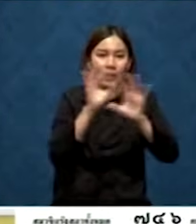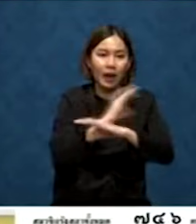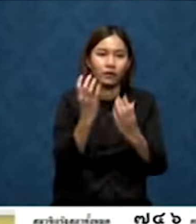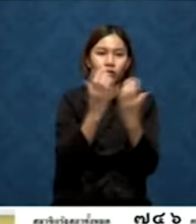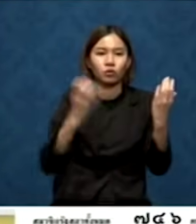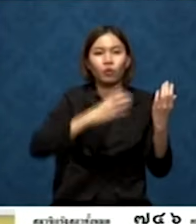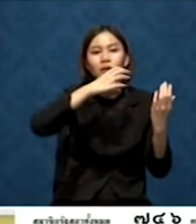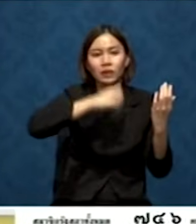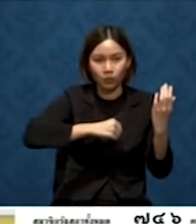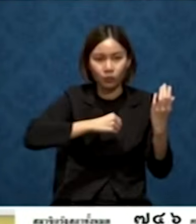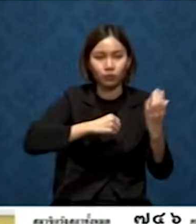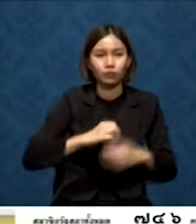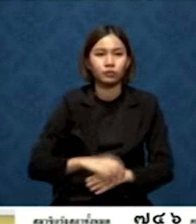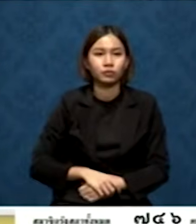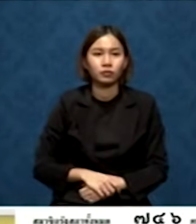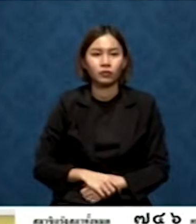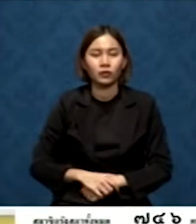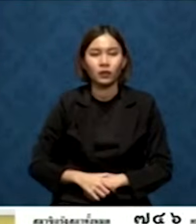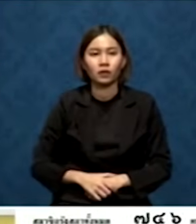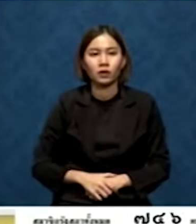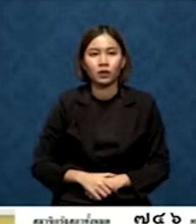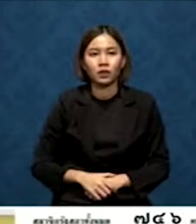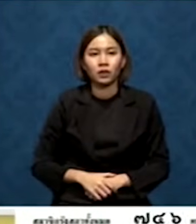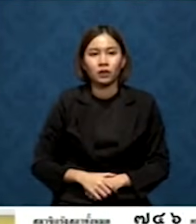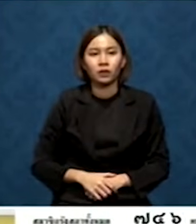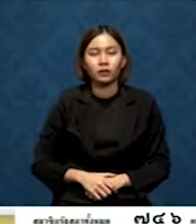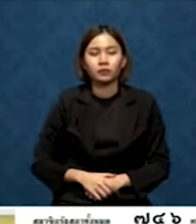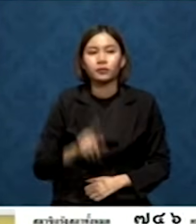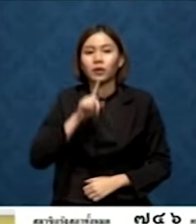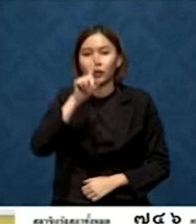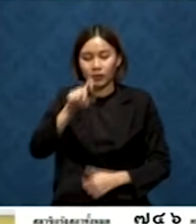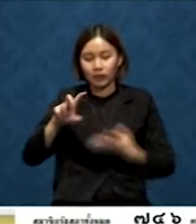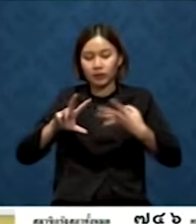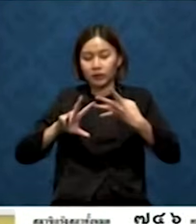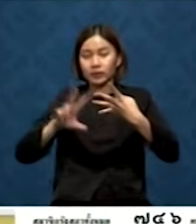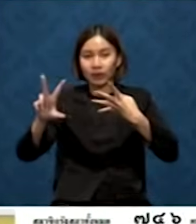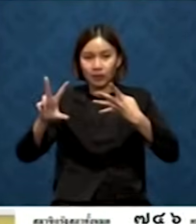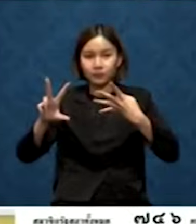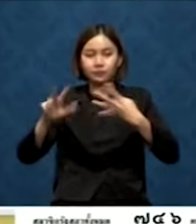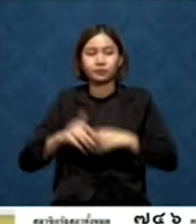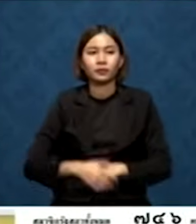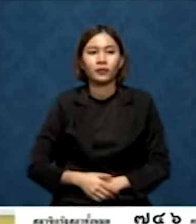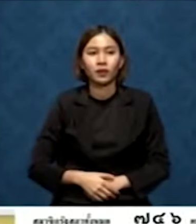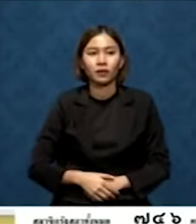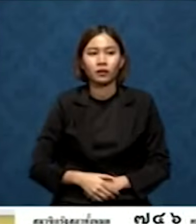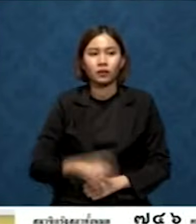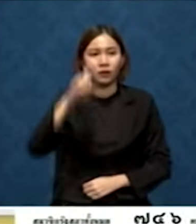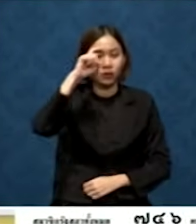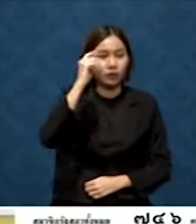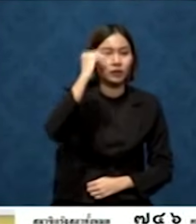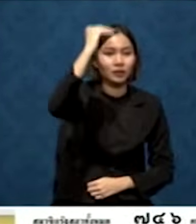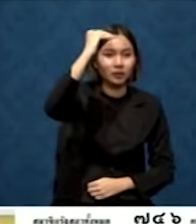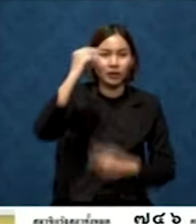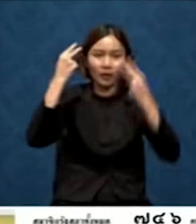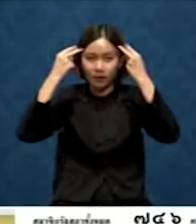รัฐธรรมนูญของระบอบมาสู่คำถามข้อที่ 3ครับที่คำตอบของนายเสษฐาและนายกเศรษฐี